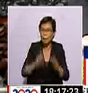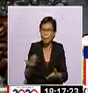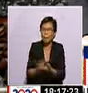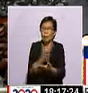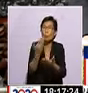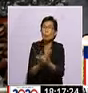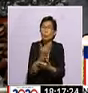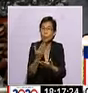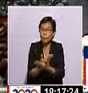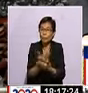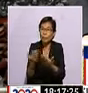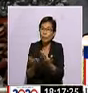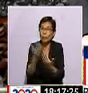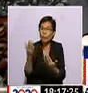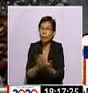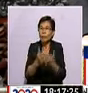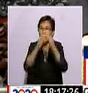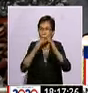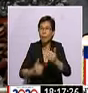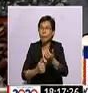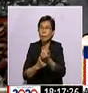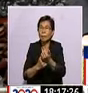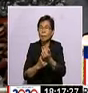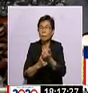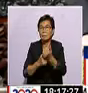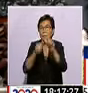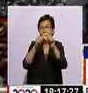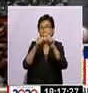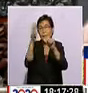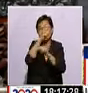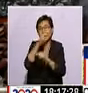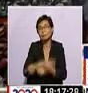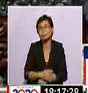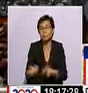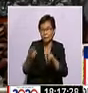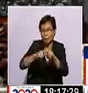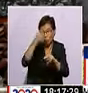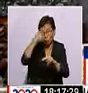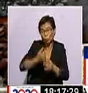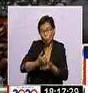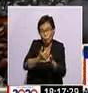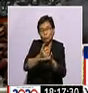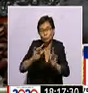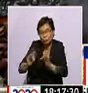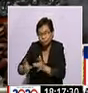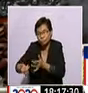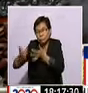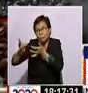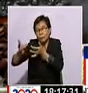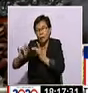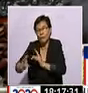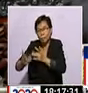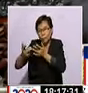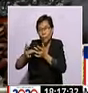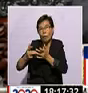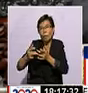kemudahan pinjaman perumahan lembaga pembiayaan perumahan sektor awam. Sebagai tambahan, bagi membantu meringankan